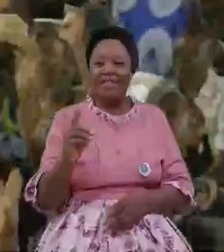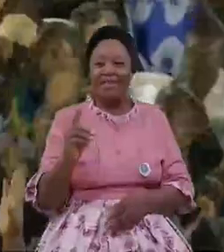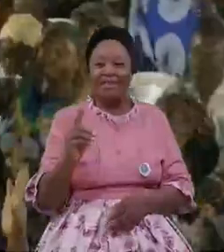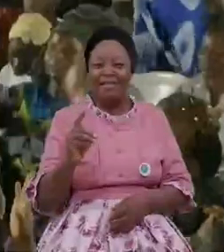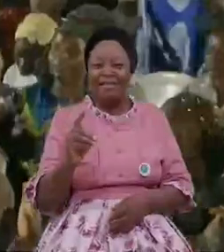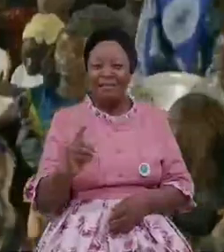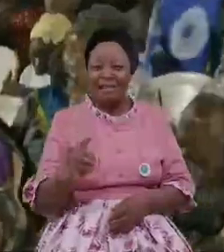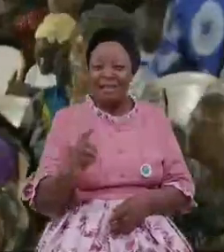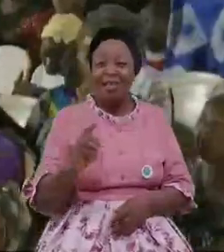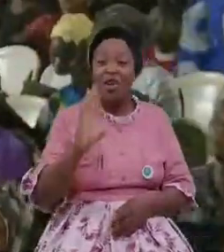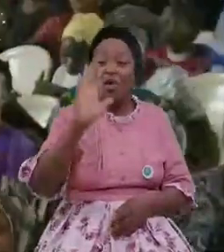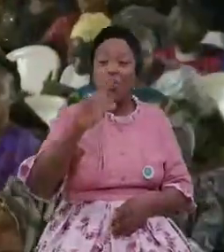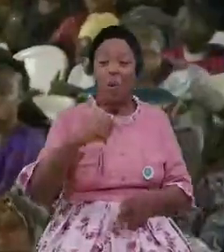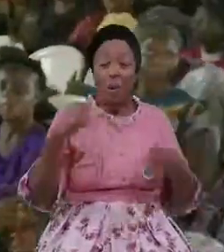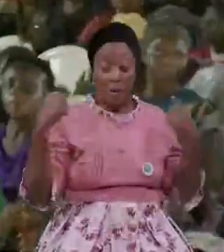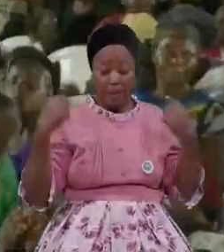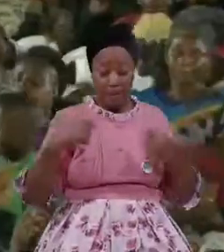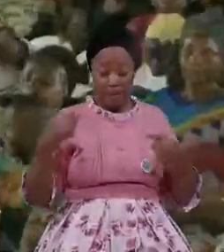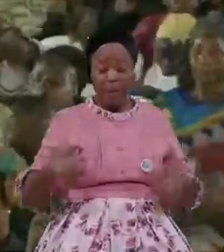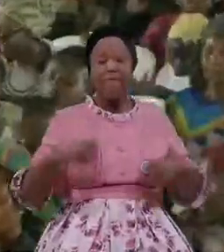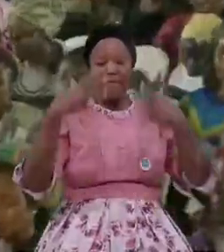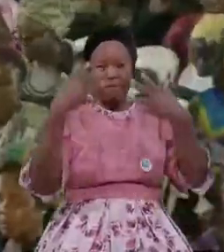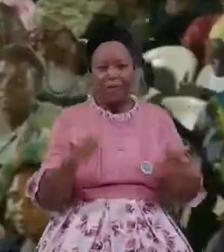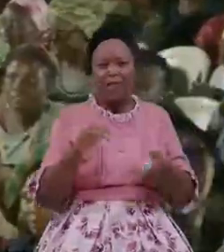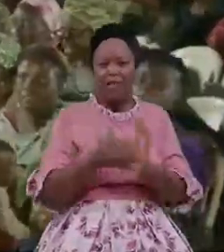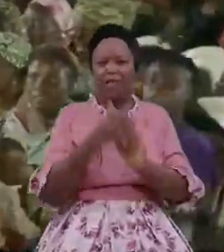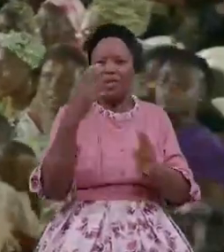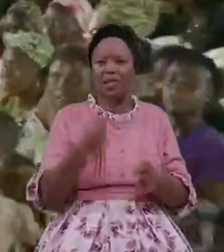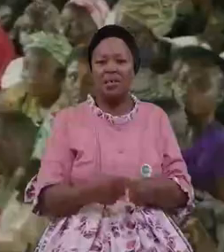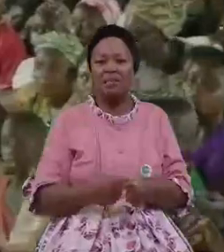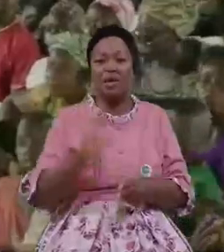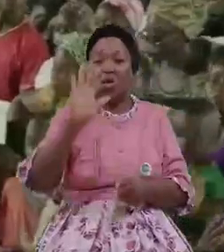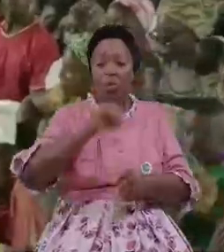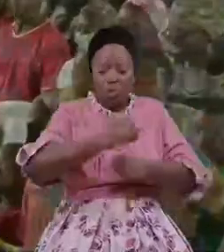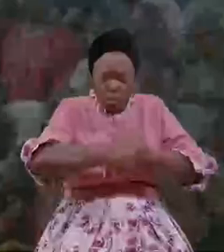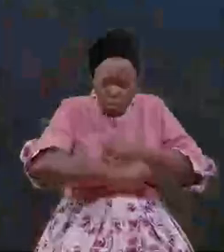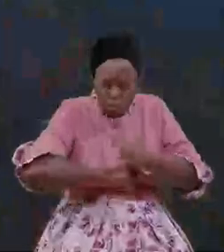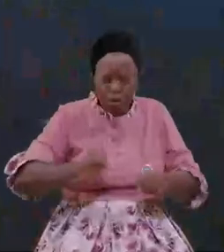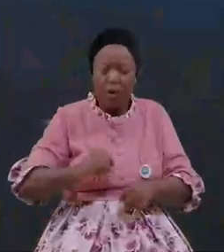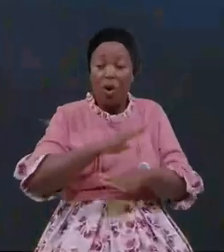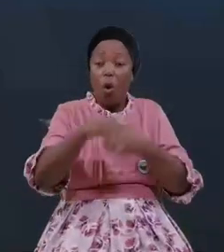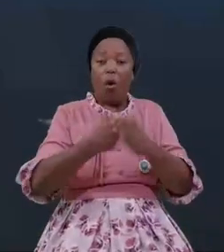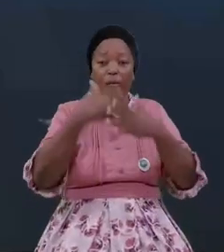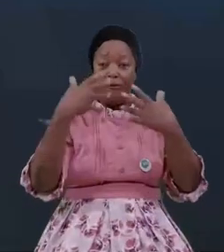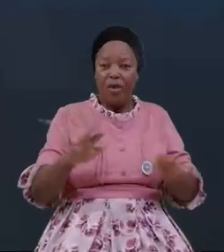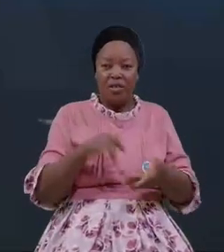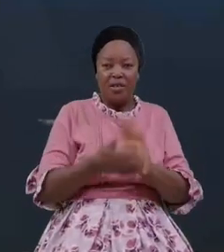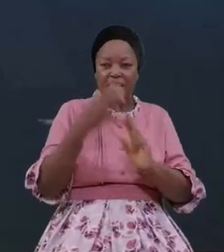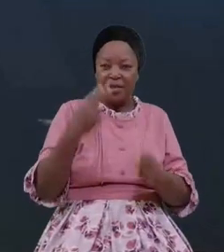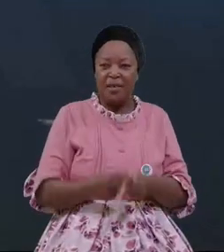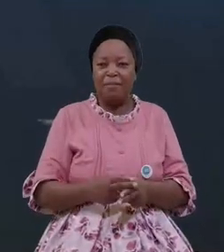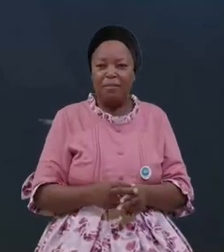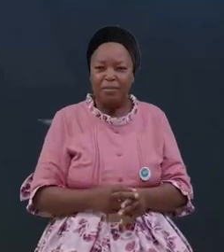accompli votre agonie votre angoisse tout est accompli vos vos souffrances